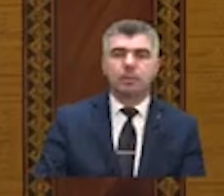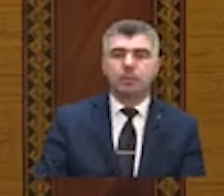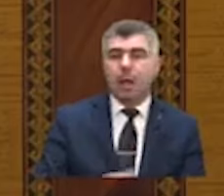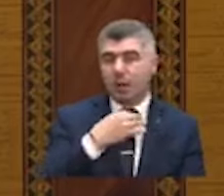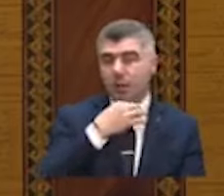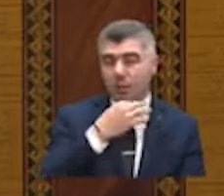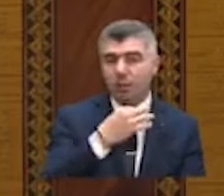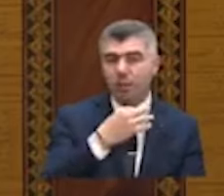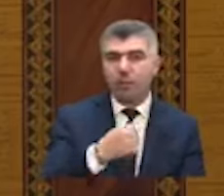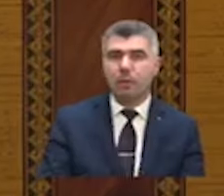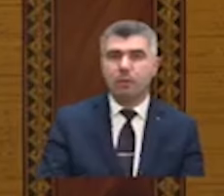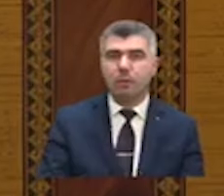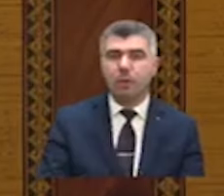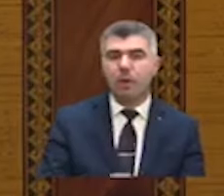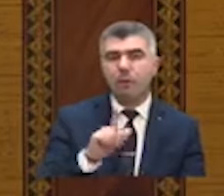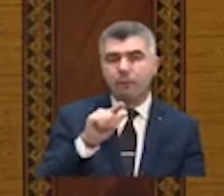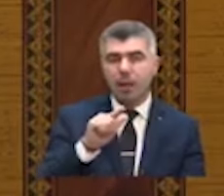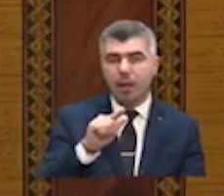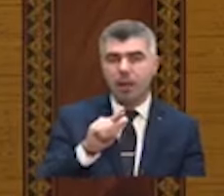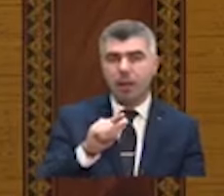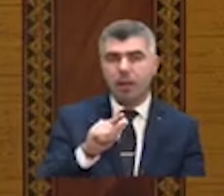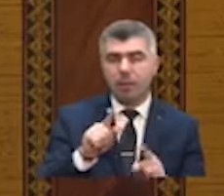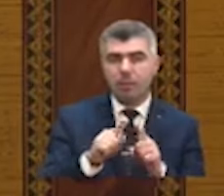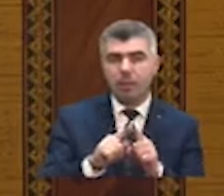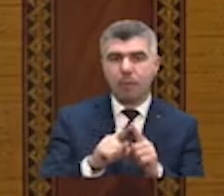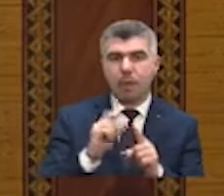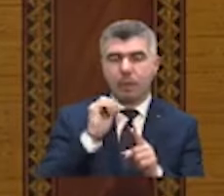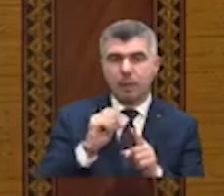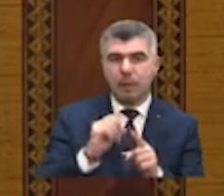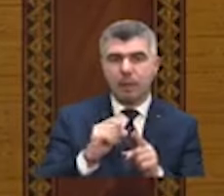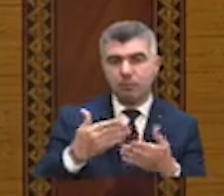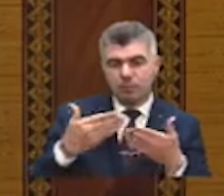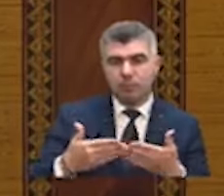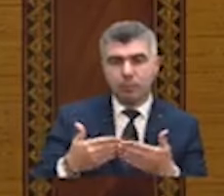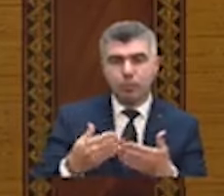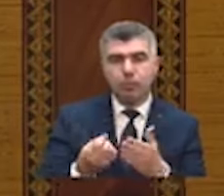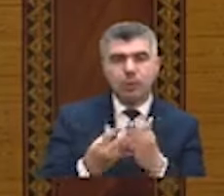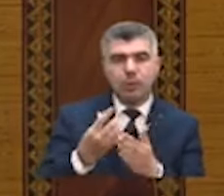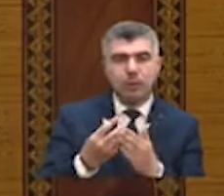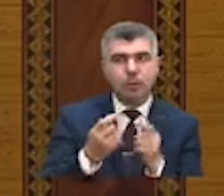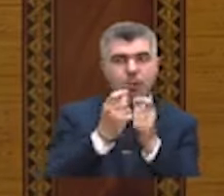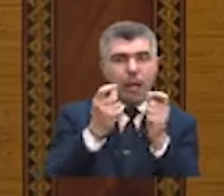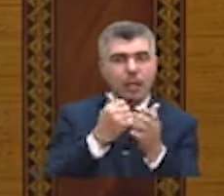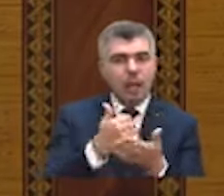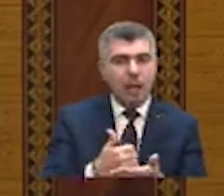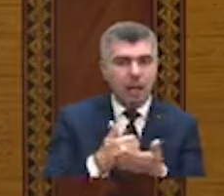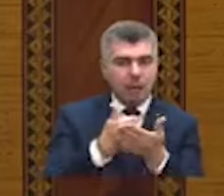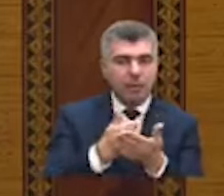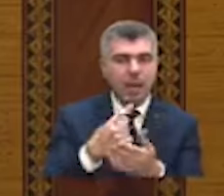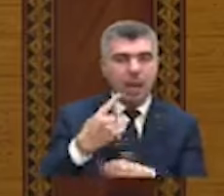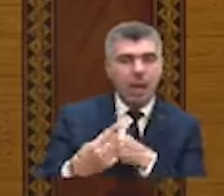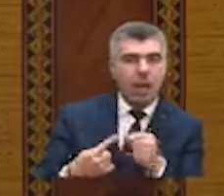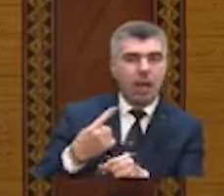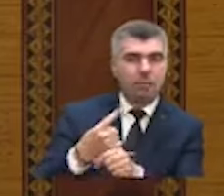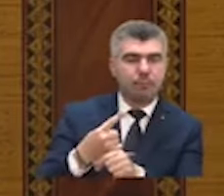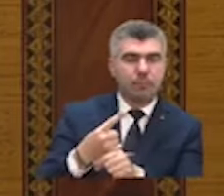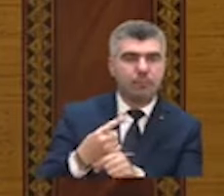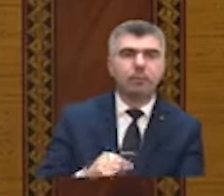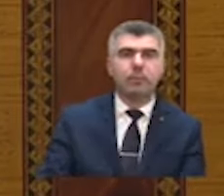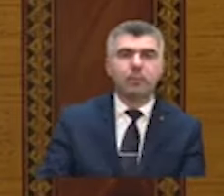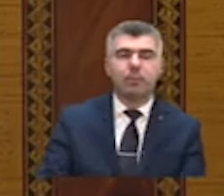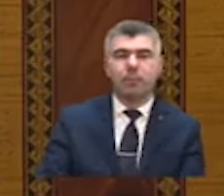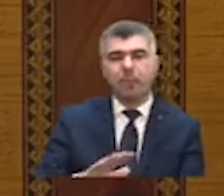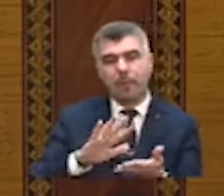بانه ال خديت عام دي ن ش الجديده دي الاستمار عام